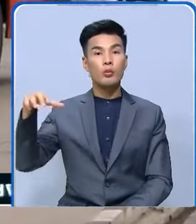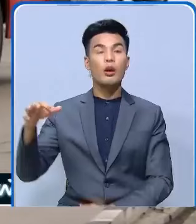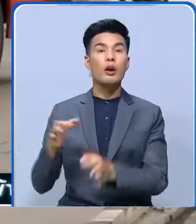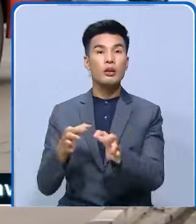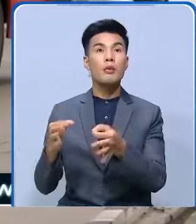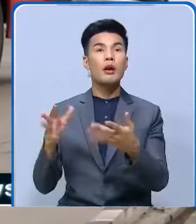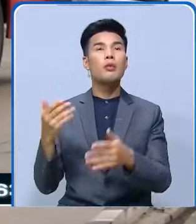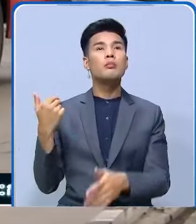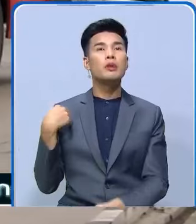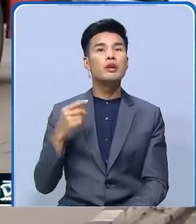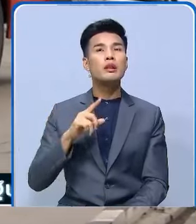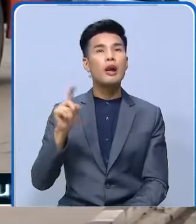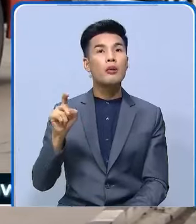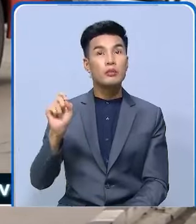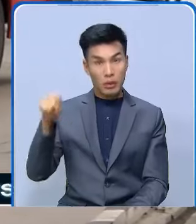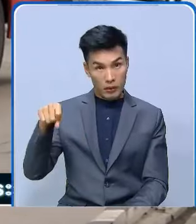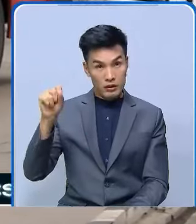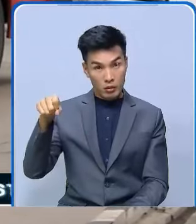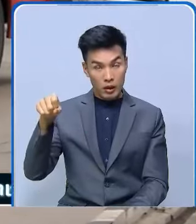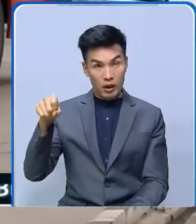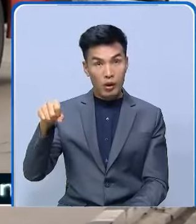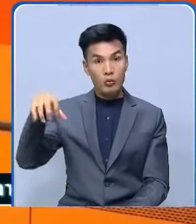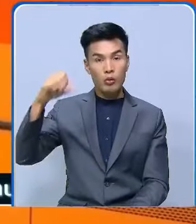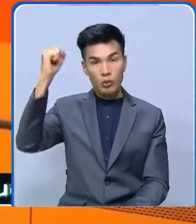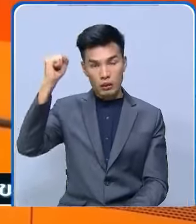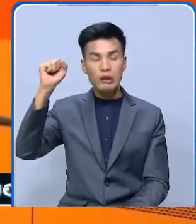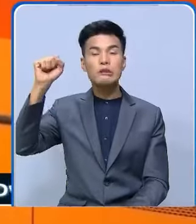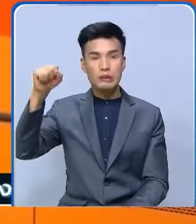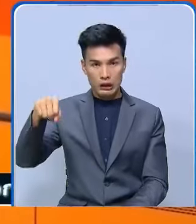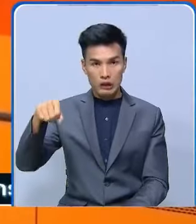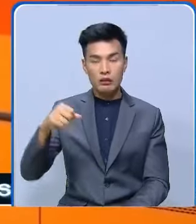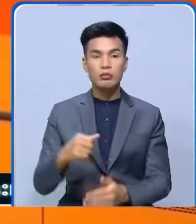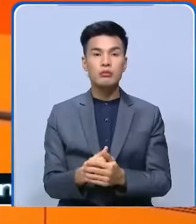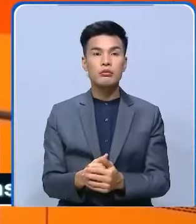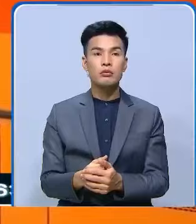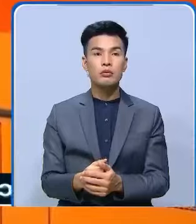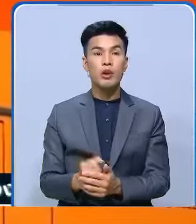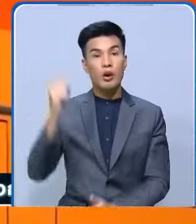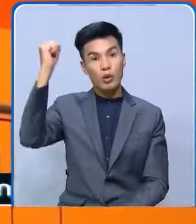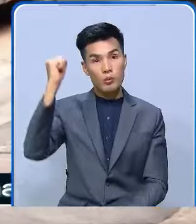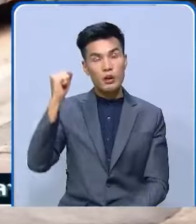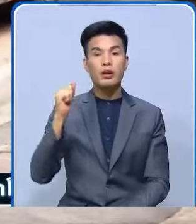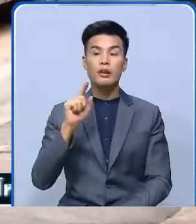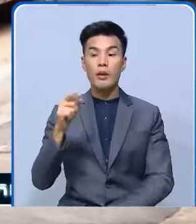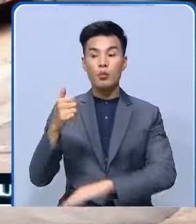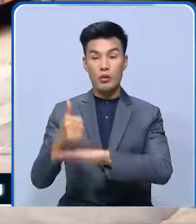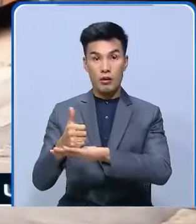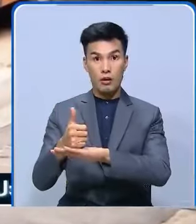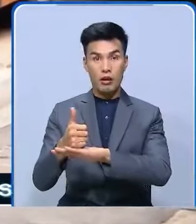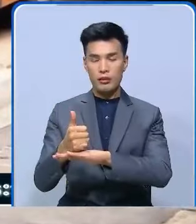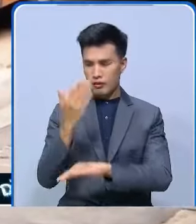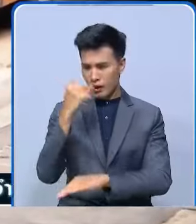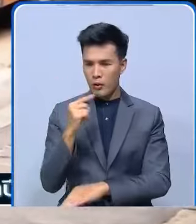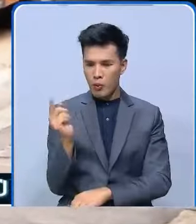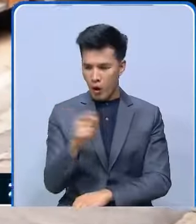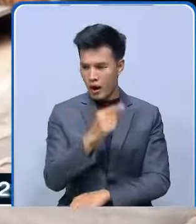ถามไปยังเาว่าเคสนี้ใช่มั้ยของทางขสมกมาบอกใช่ก็ขสมกเรียกตัวหัวหน้างานคนที่บอกว่าทำไมล